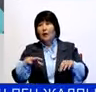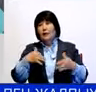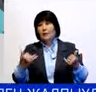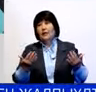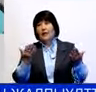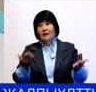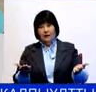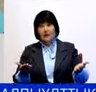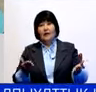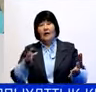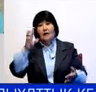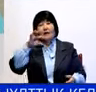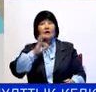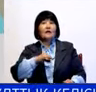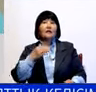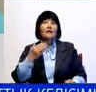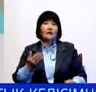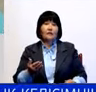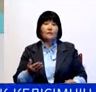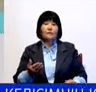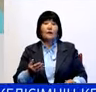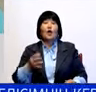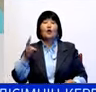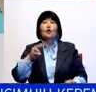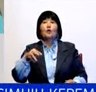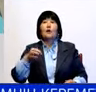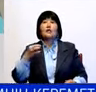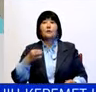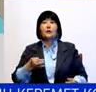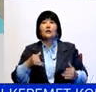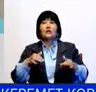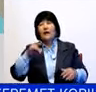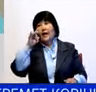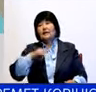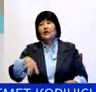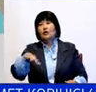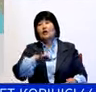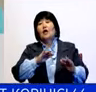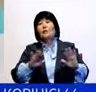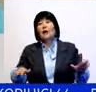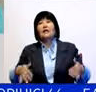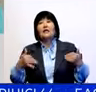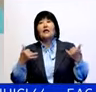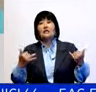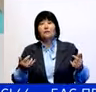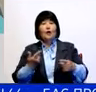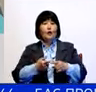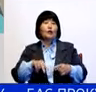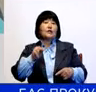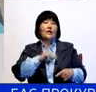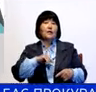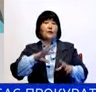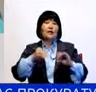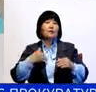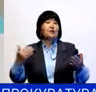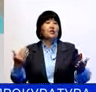мінекей ел игілігіне Нұрлыбек Машбекұлының жасап атқан осындай Қазақстан Республикасының балаларға жасап атқан осындай қызметтер нәтижесінде